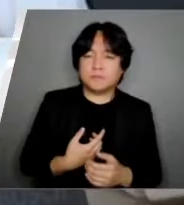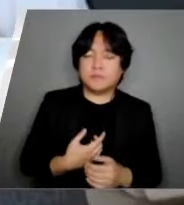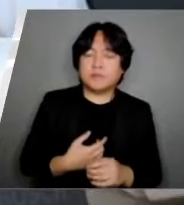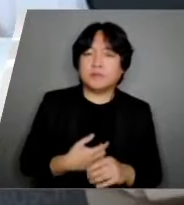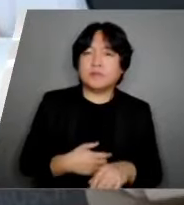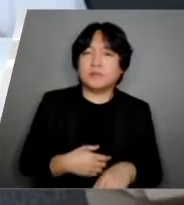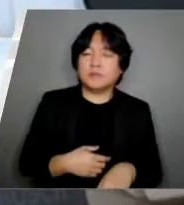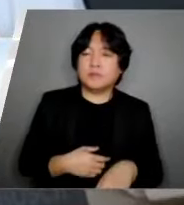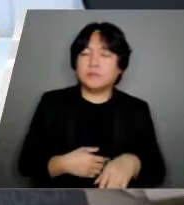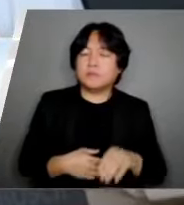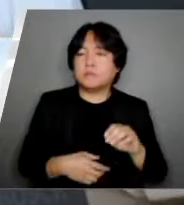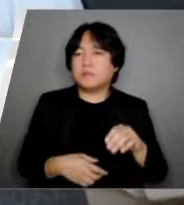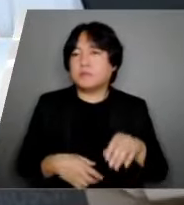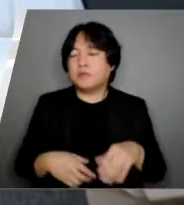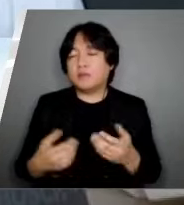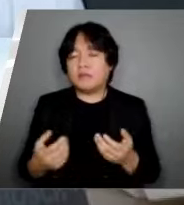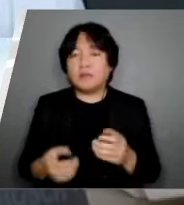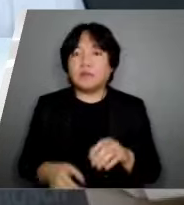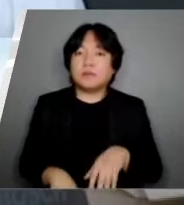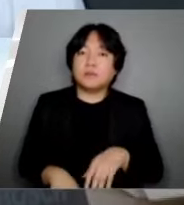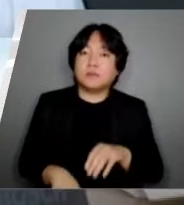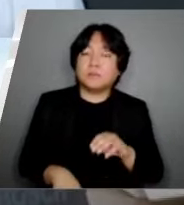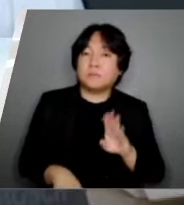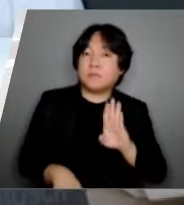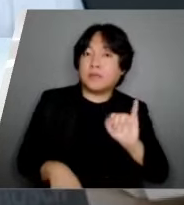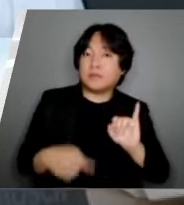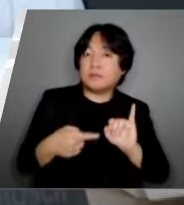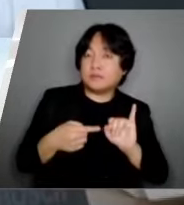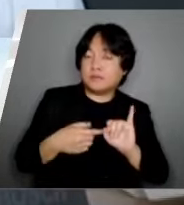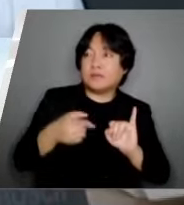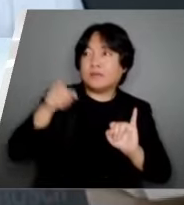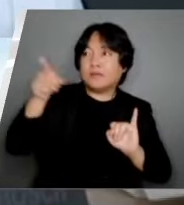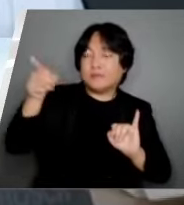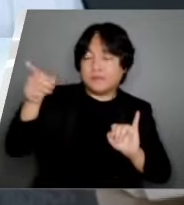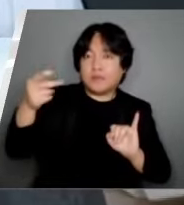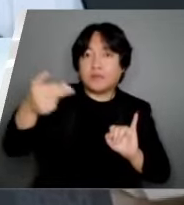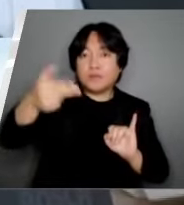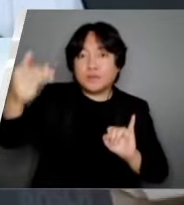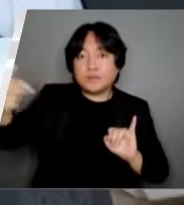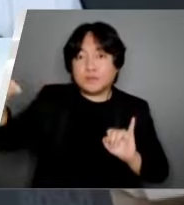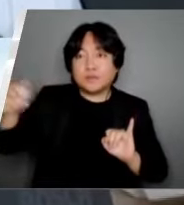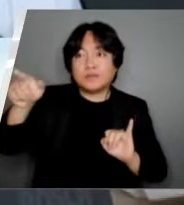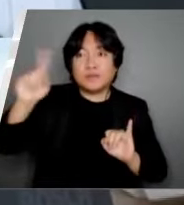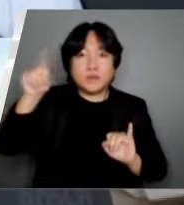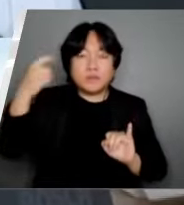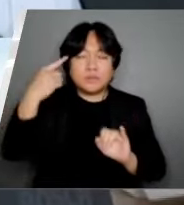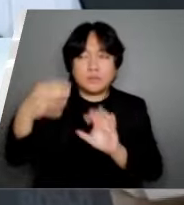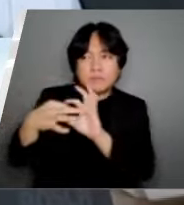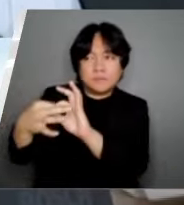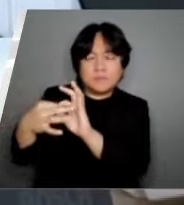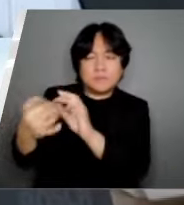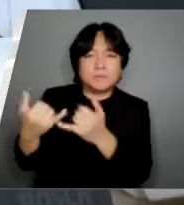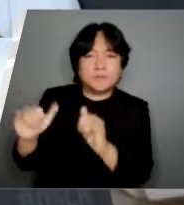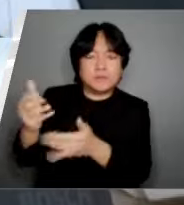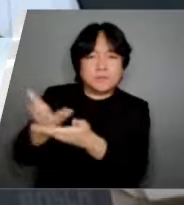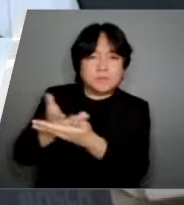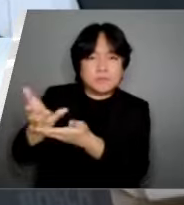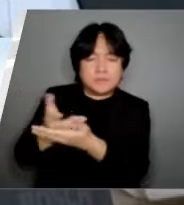Indonesian Immigration. And we would like to assure the committee that we are doing our